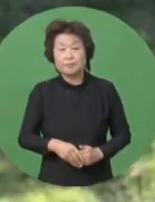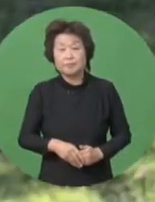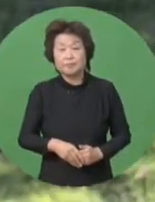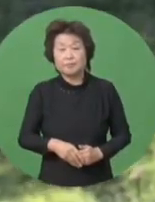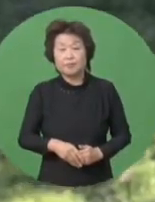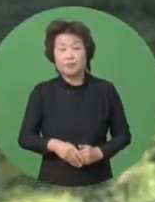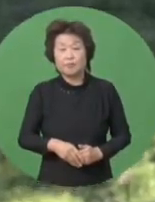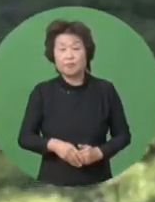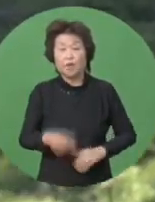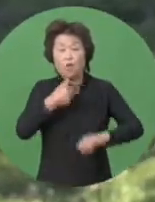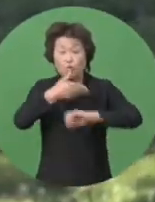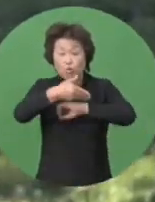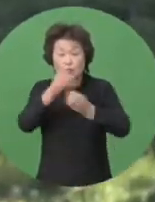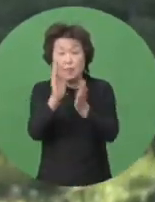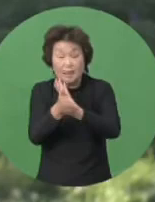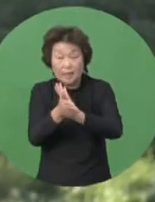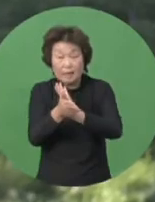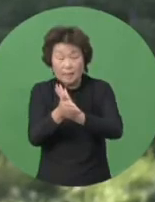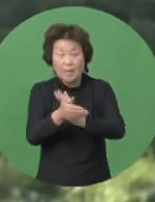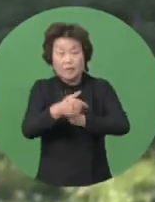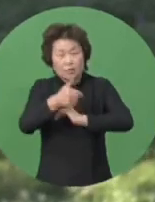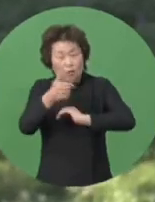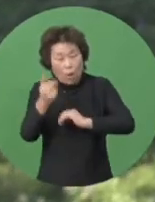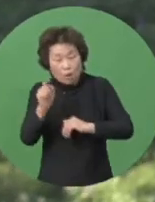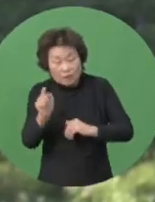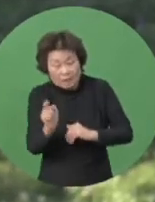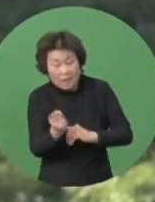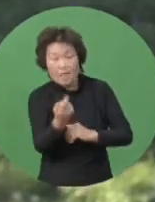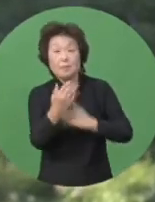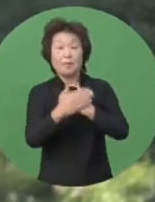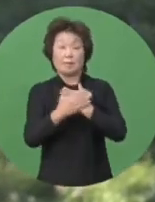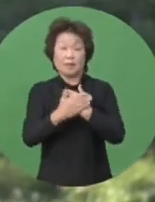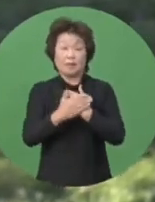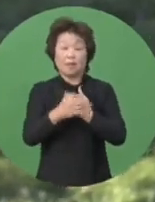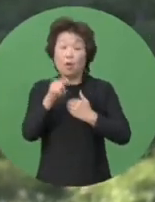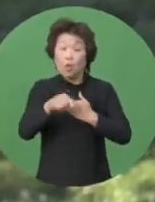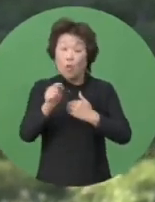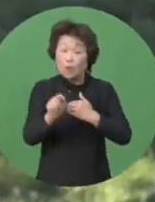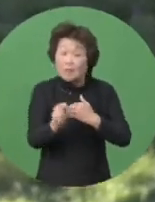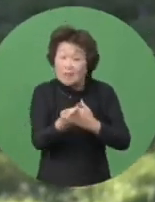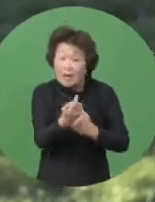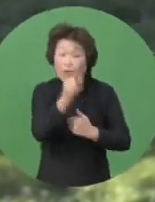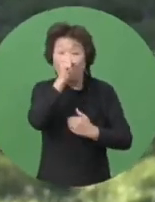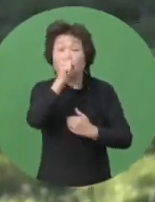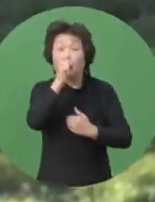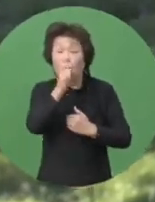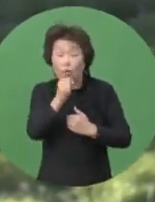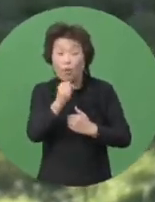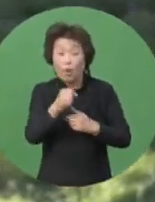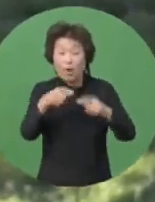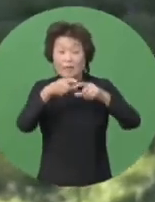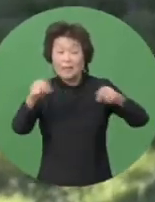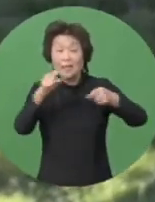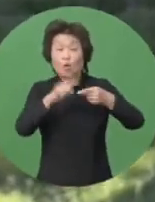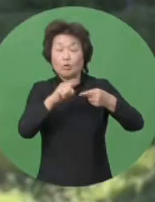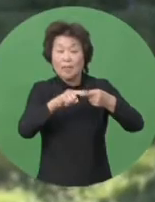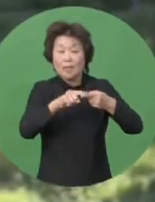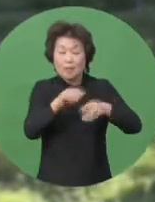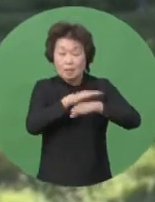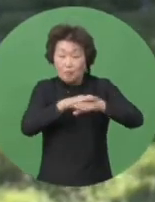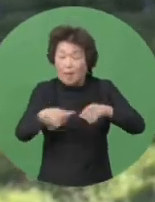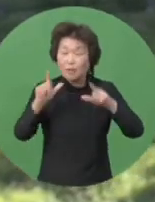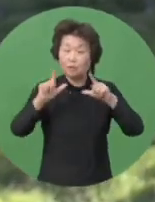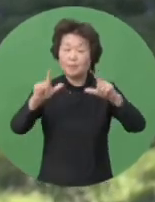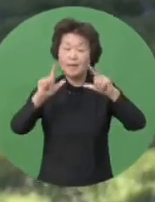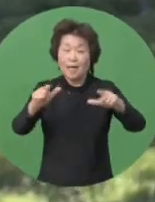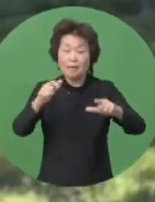徳島県ってすごく自然に恵まれてて、でもその自然の良さをね、全国的にうまく PR